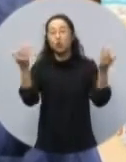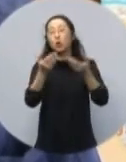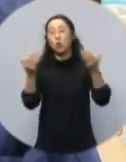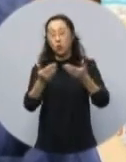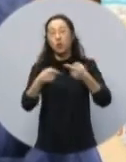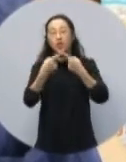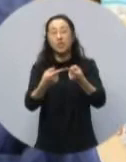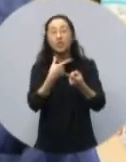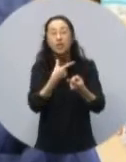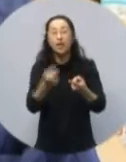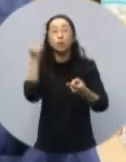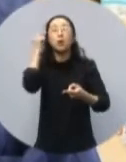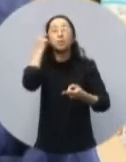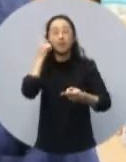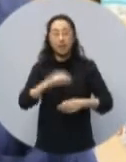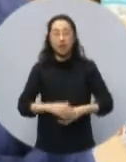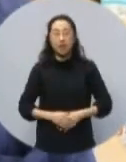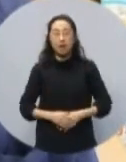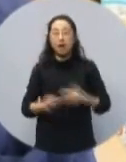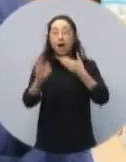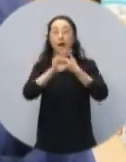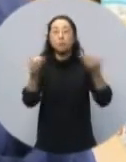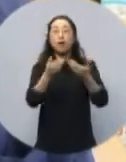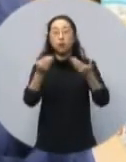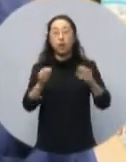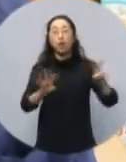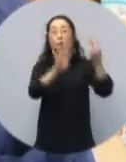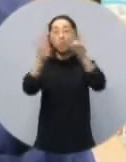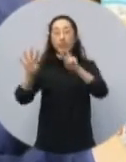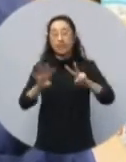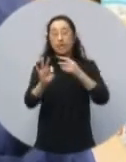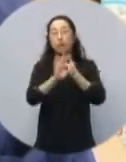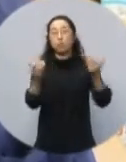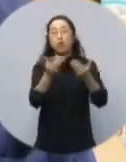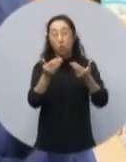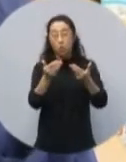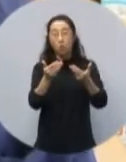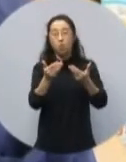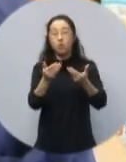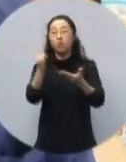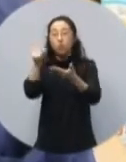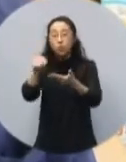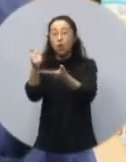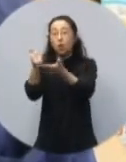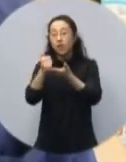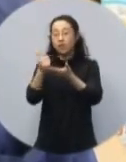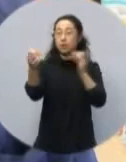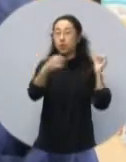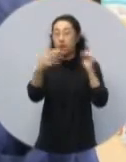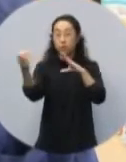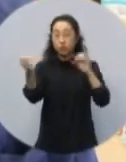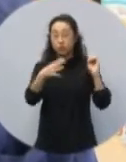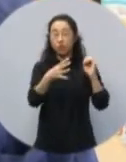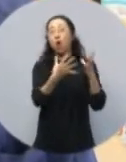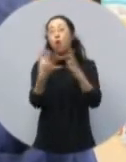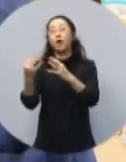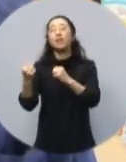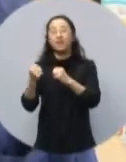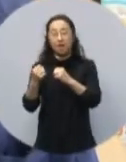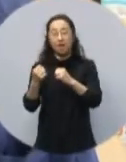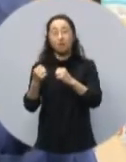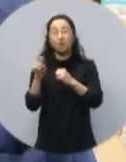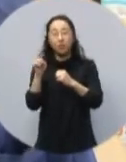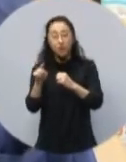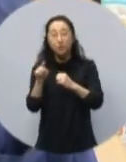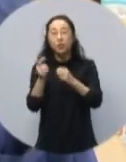きたいと思いました。アルバイトで、コンビニのアルバイトしてたんで、そこでやっぱあのお客さんと対話することが多かったんで、まあそういうふ